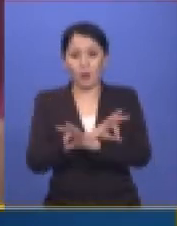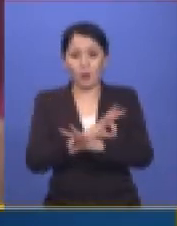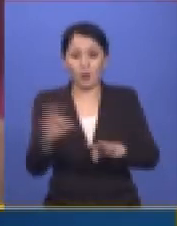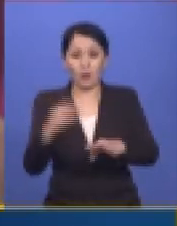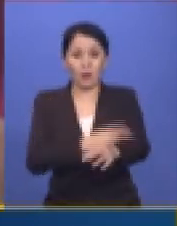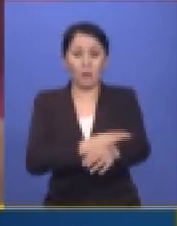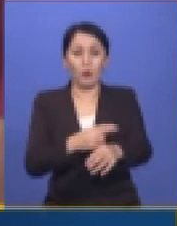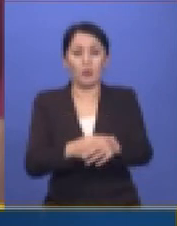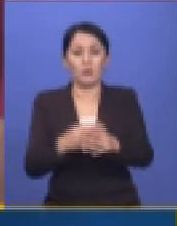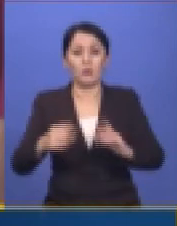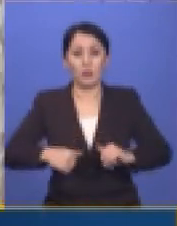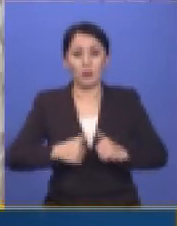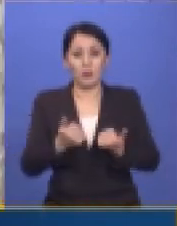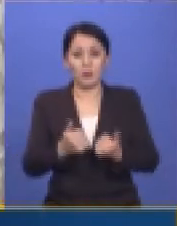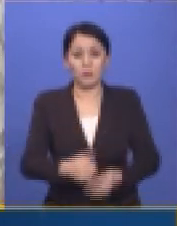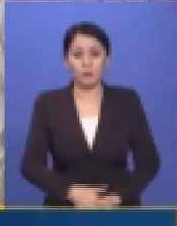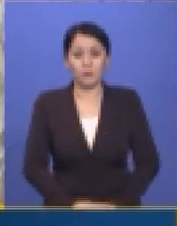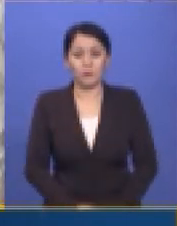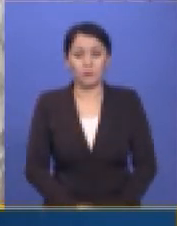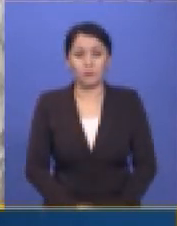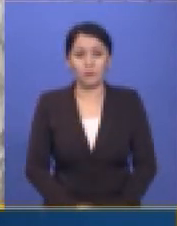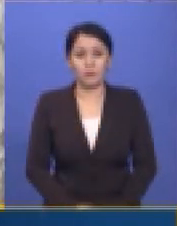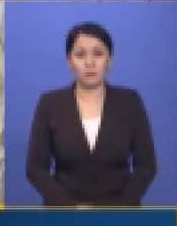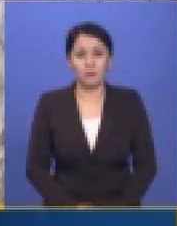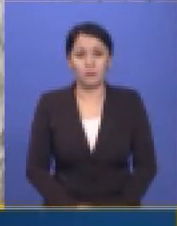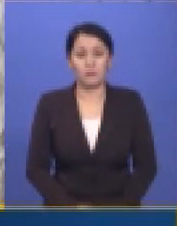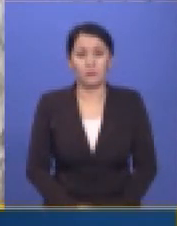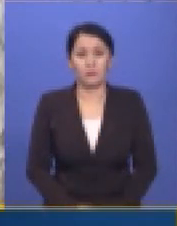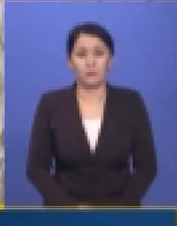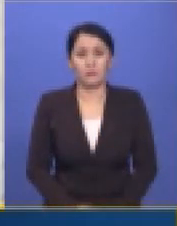оларға үлгі болуға тырысады. Әсел Оразбаева, Анатолий Беланок, жаңалықтар қызметі.